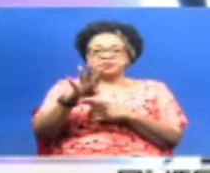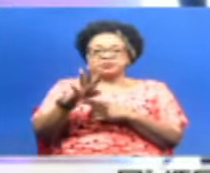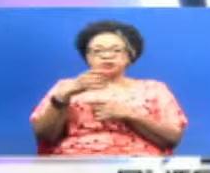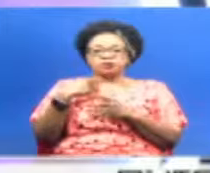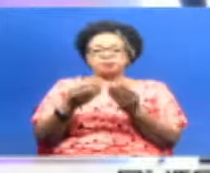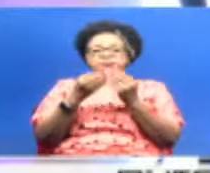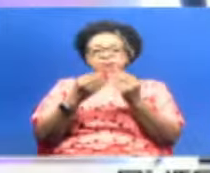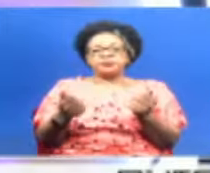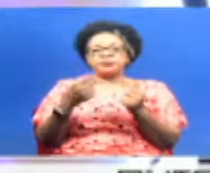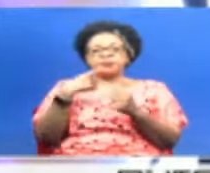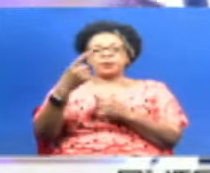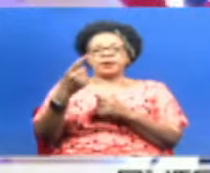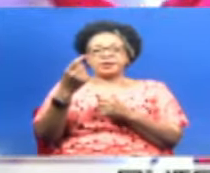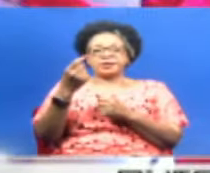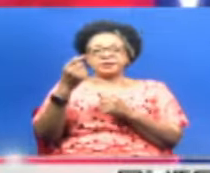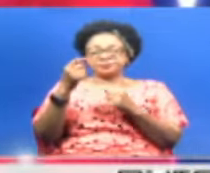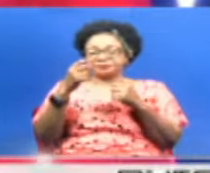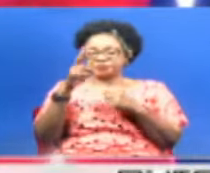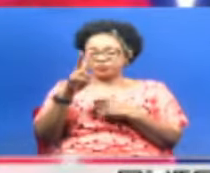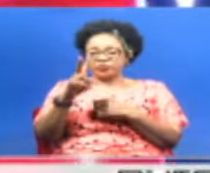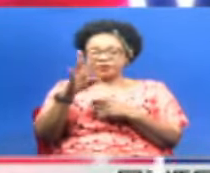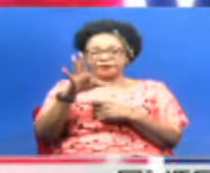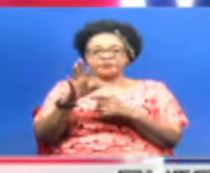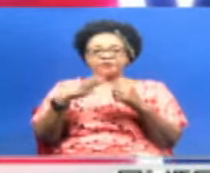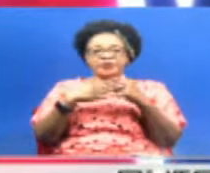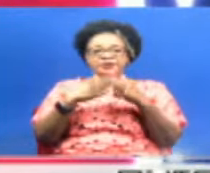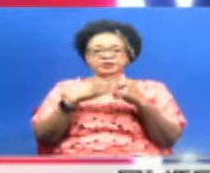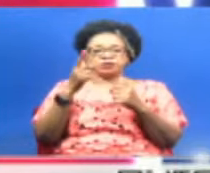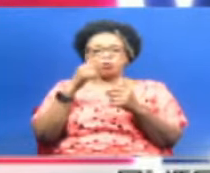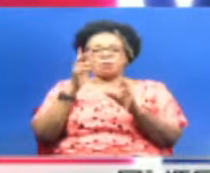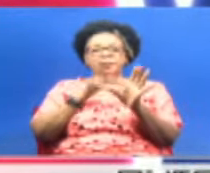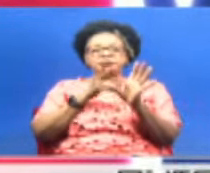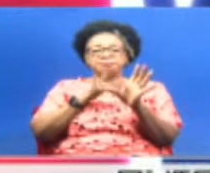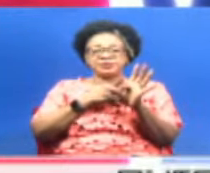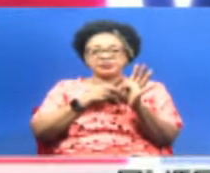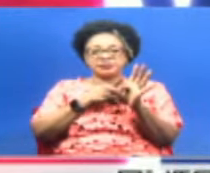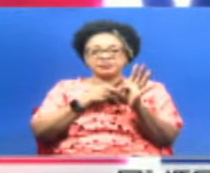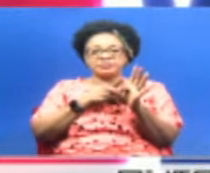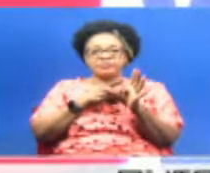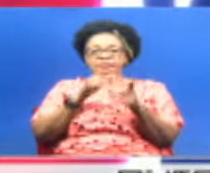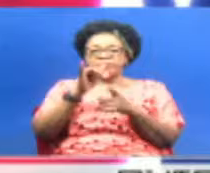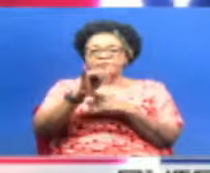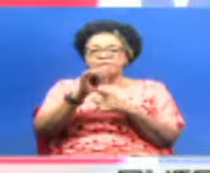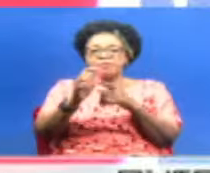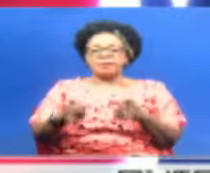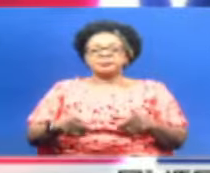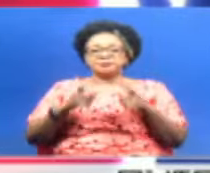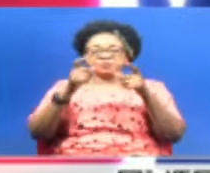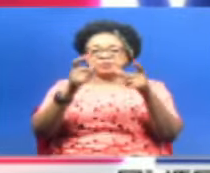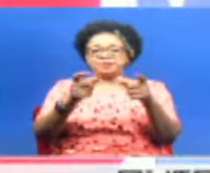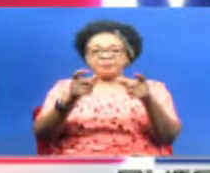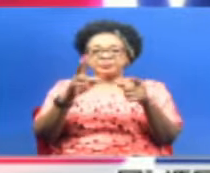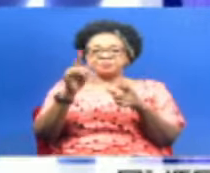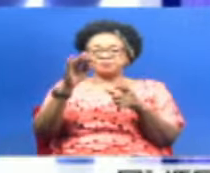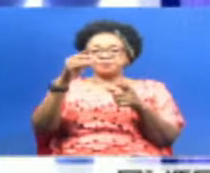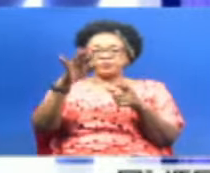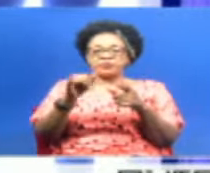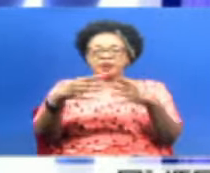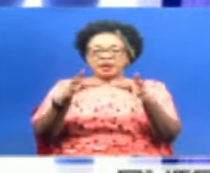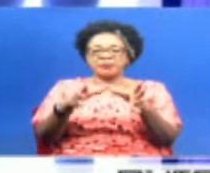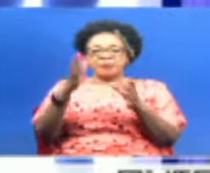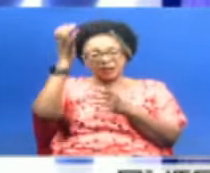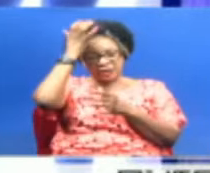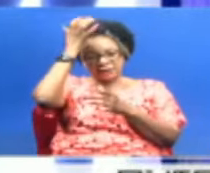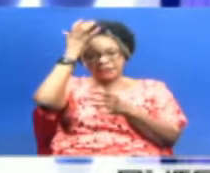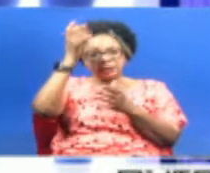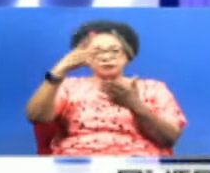wachezaji 129 walioshiriki. Na ni kwamba Hieronym Hikokoro wa klabu ya Kakamega alishinda